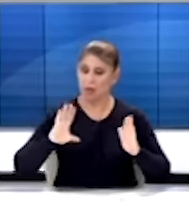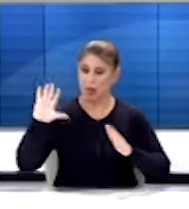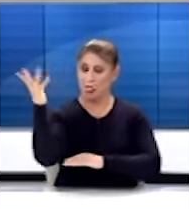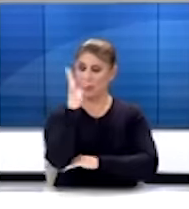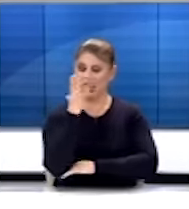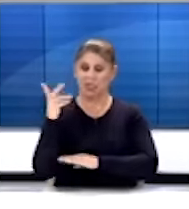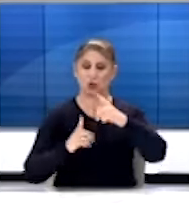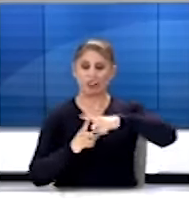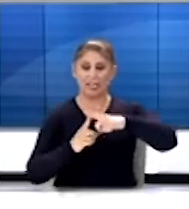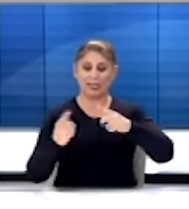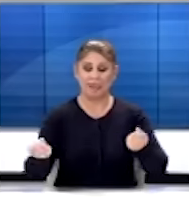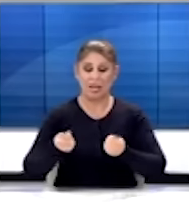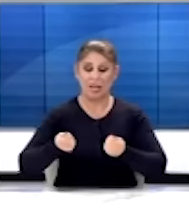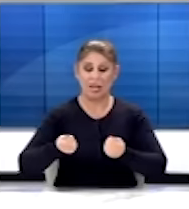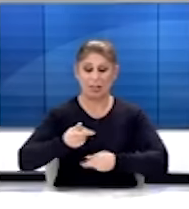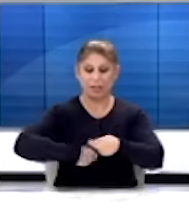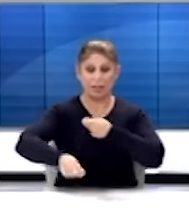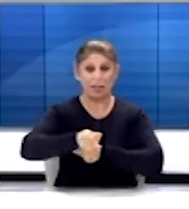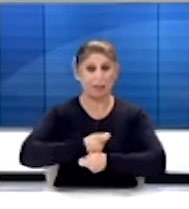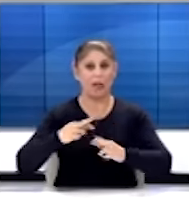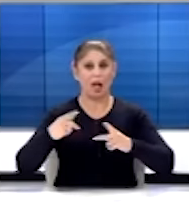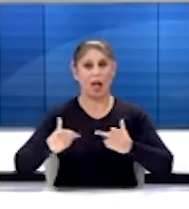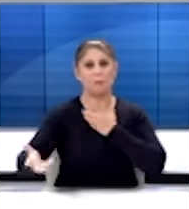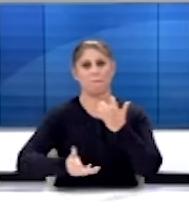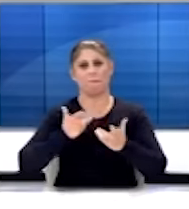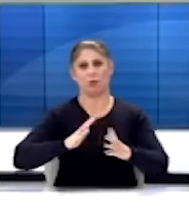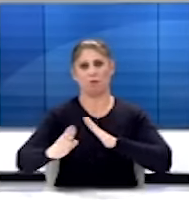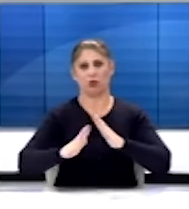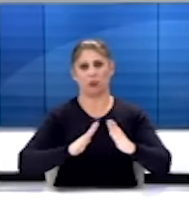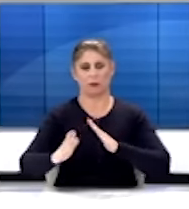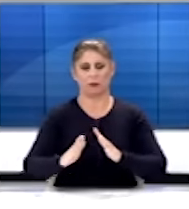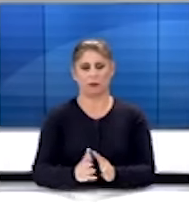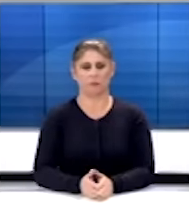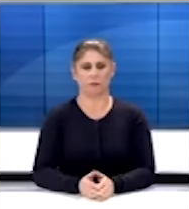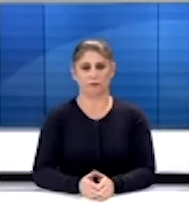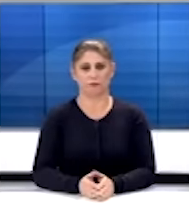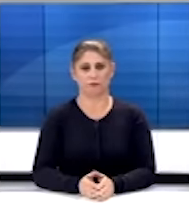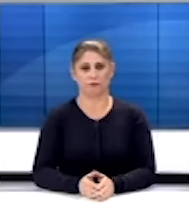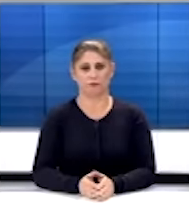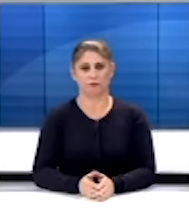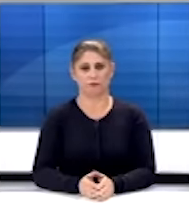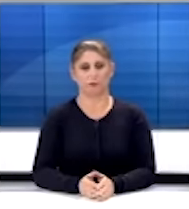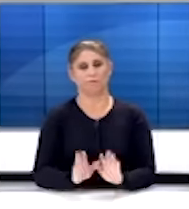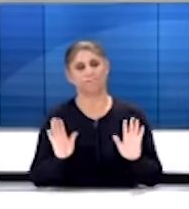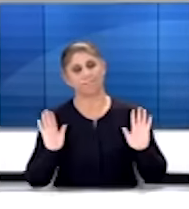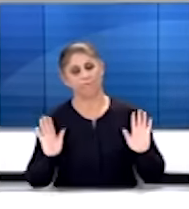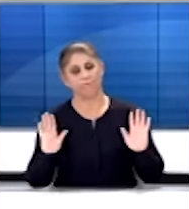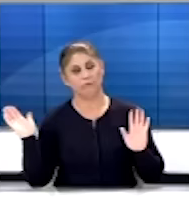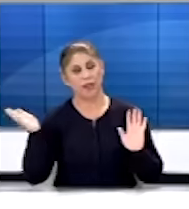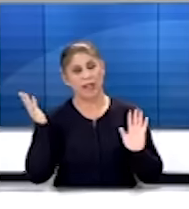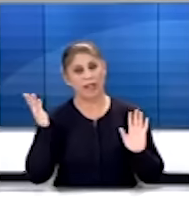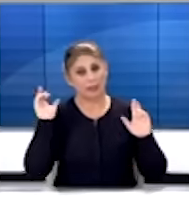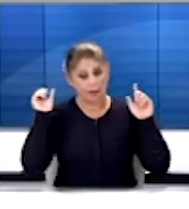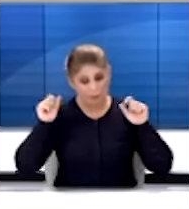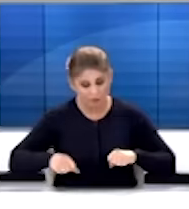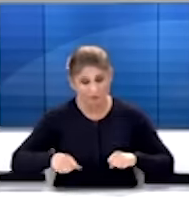έργα διαχείρισης και αντιπυρικής προστασίας. Όμως, αν κάτι επιβεβαιώνεται